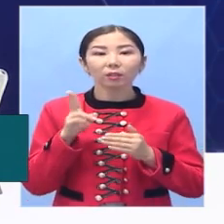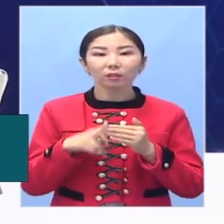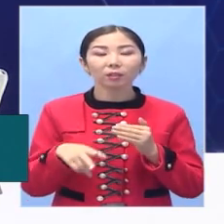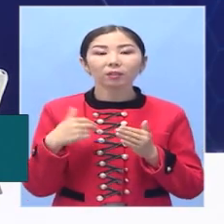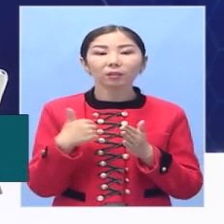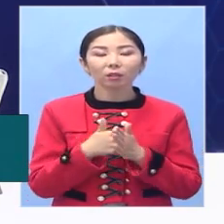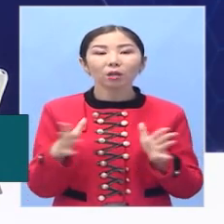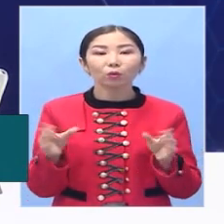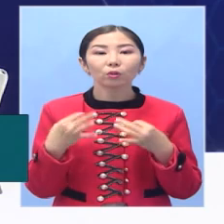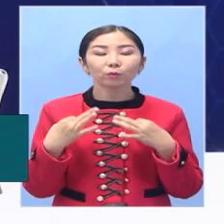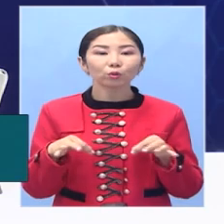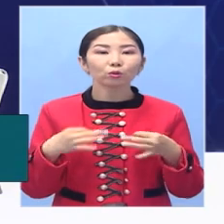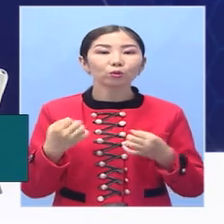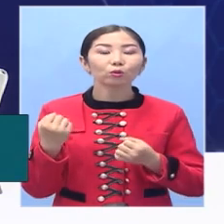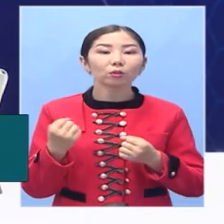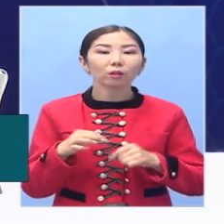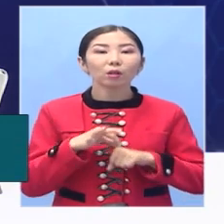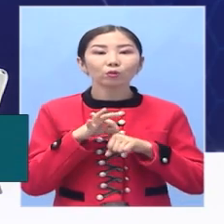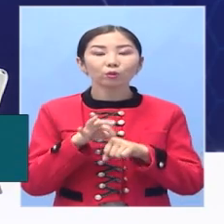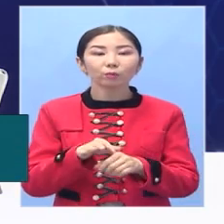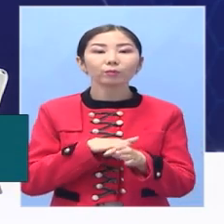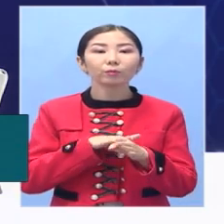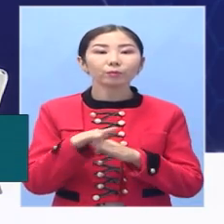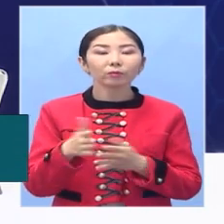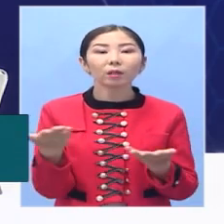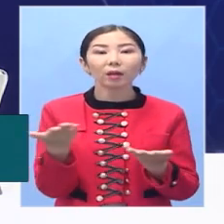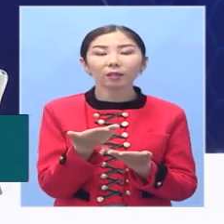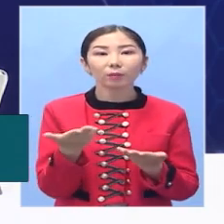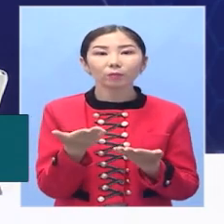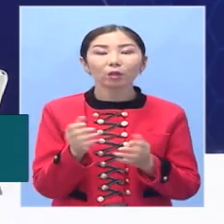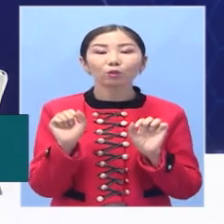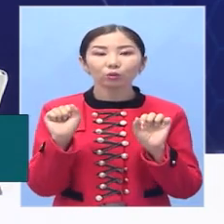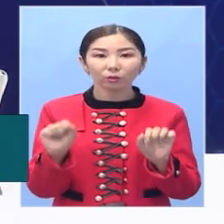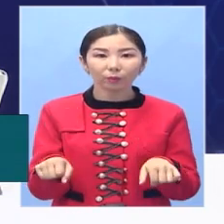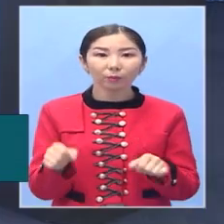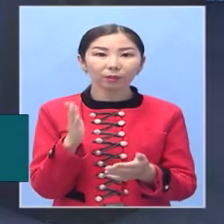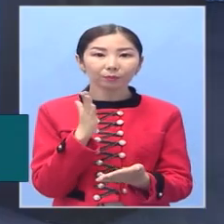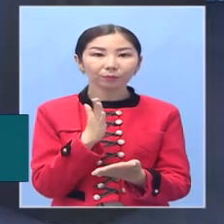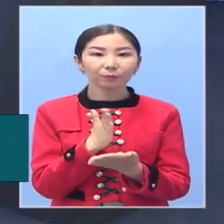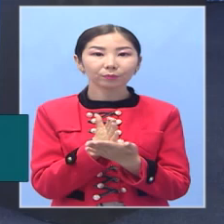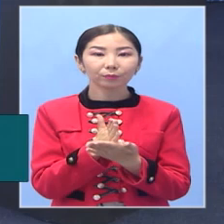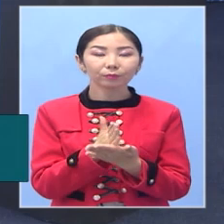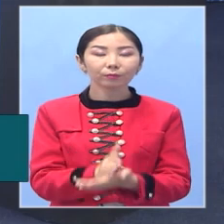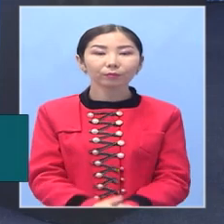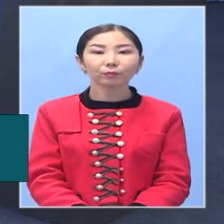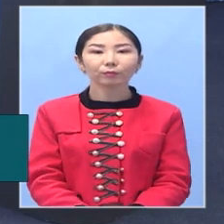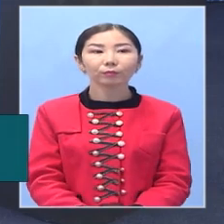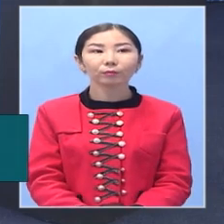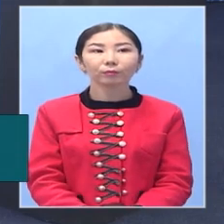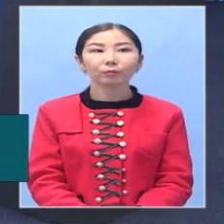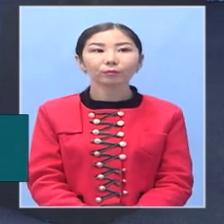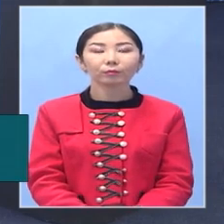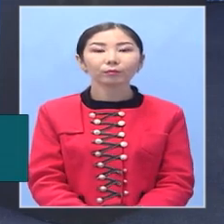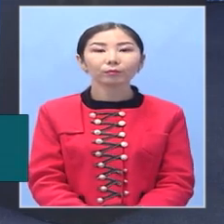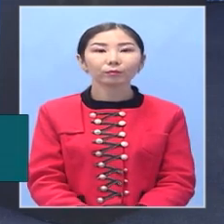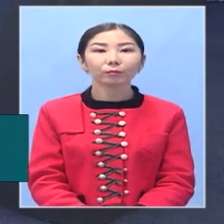енді көліктердің жүруіне осындай қалай рұқсат берілген бе? Енді жолдар